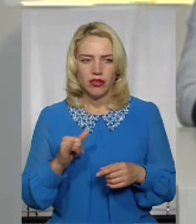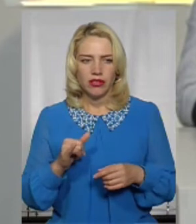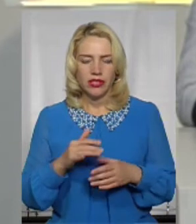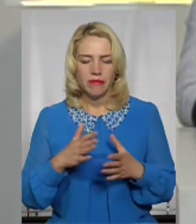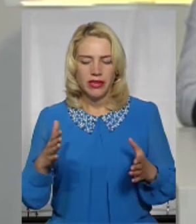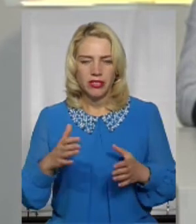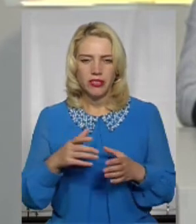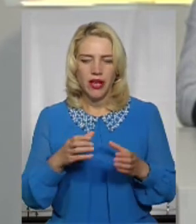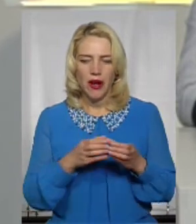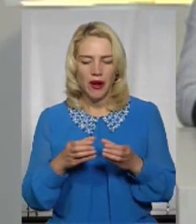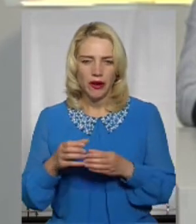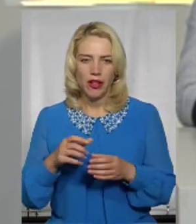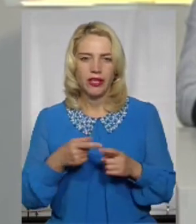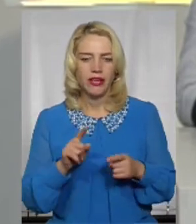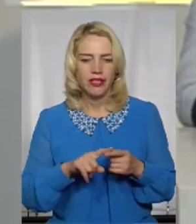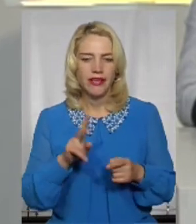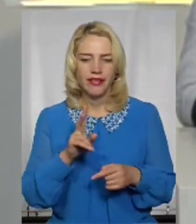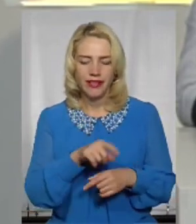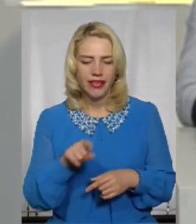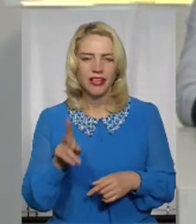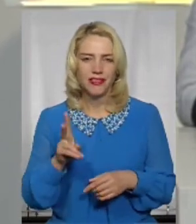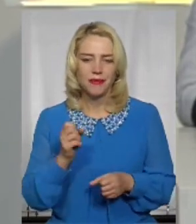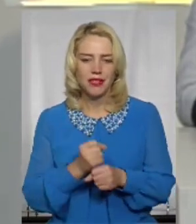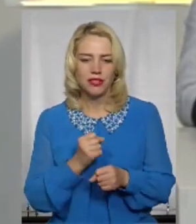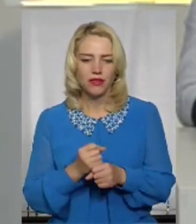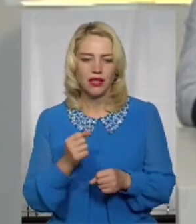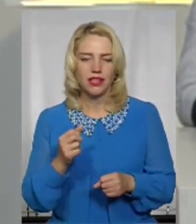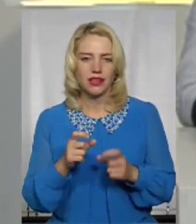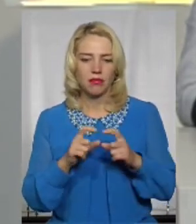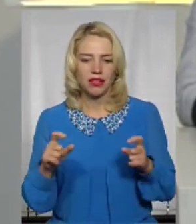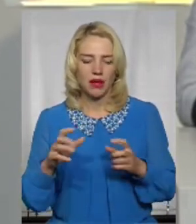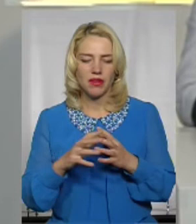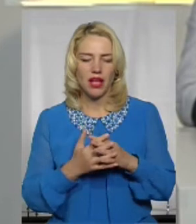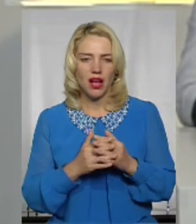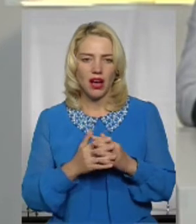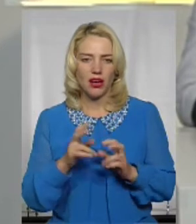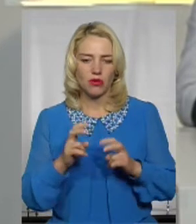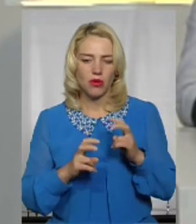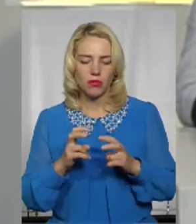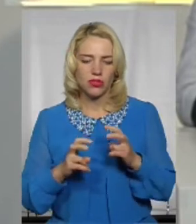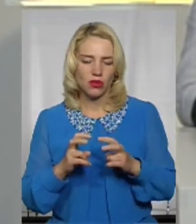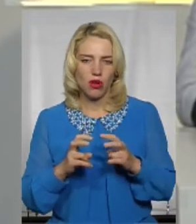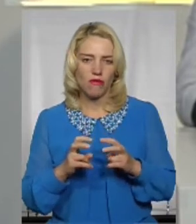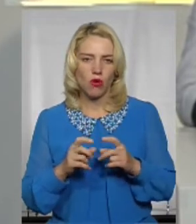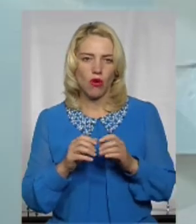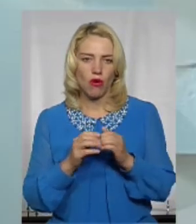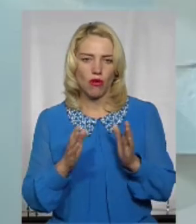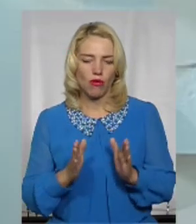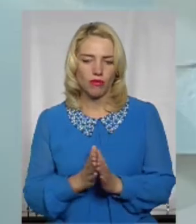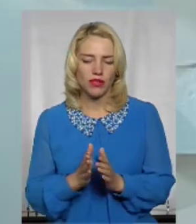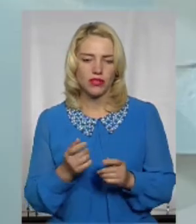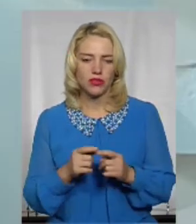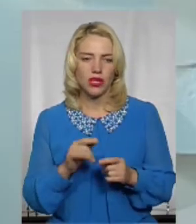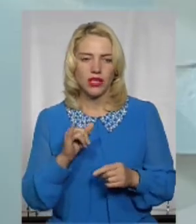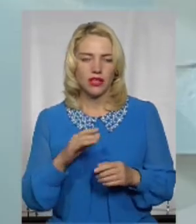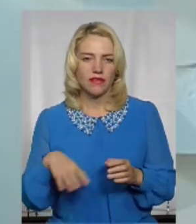були ті, які працювали в департаменті агропромислового комплексу, екології та природних ресурсів. І фактично